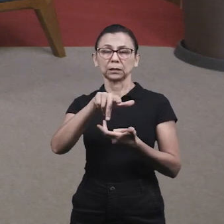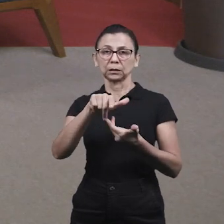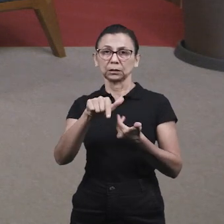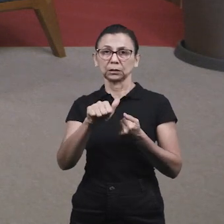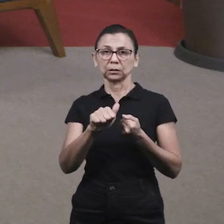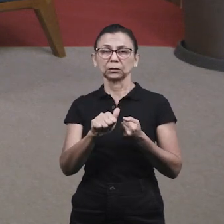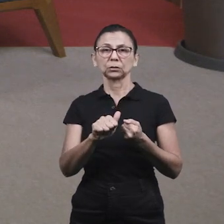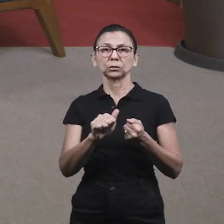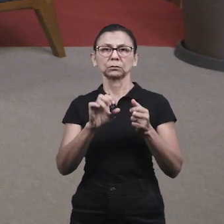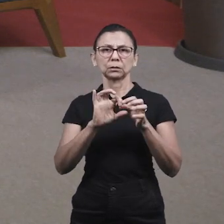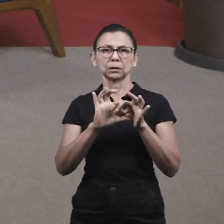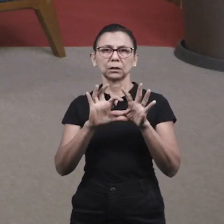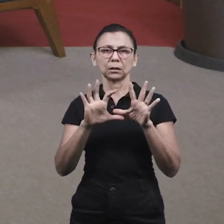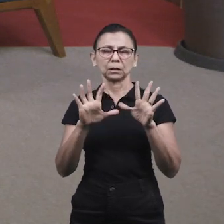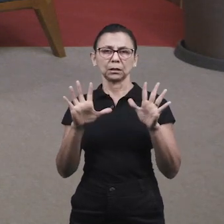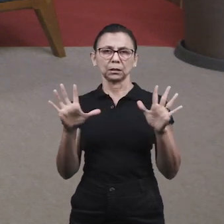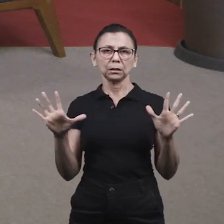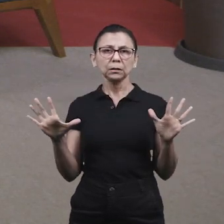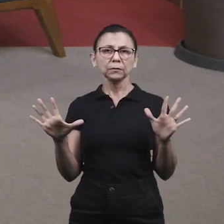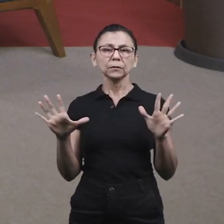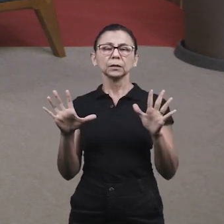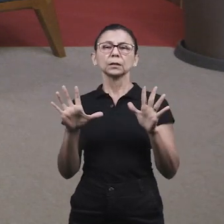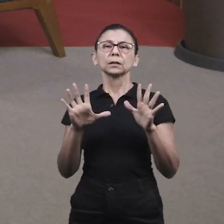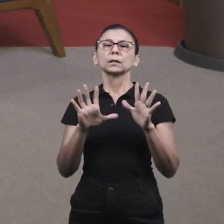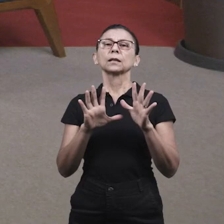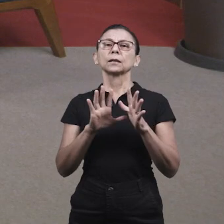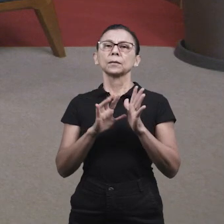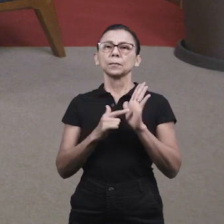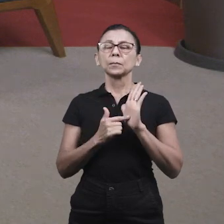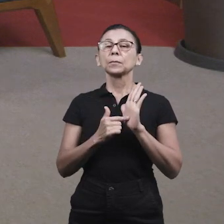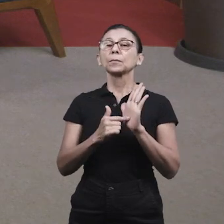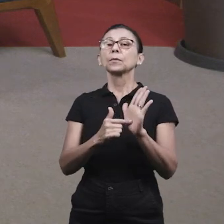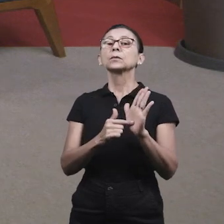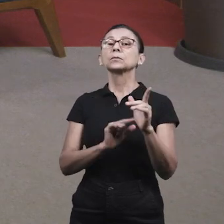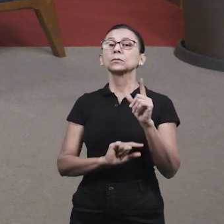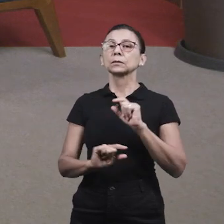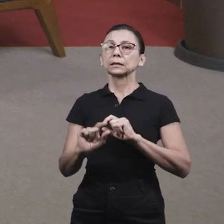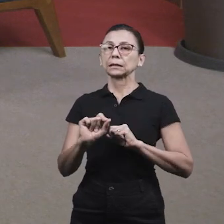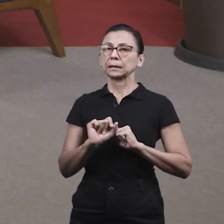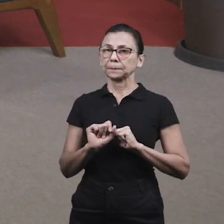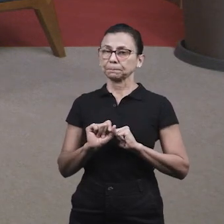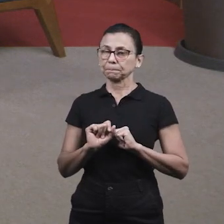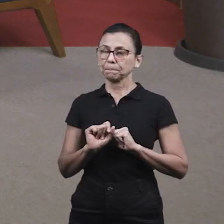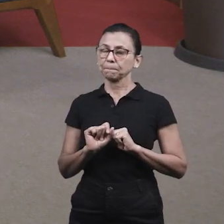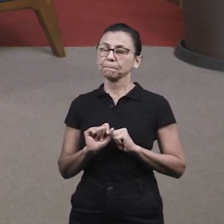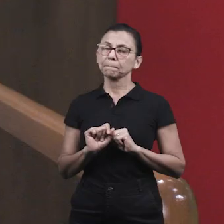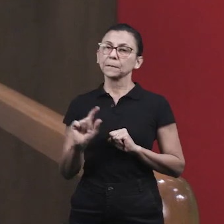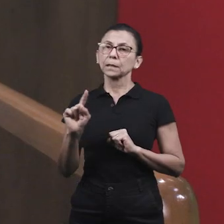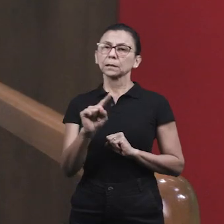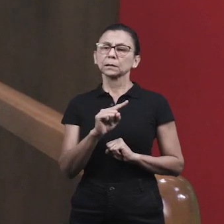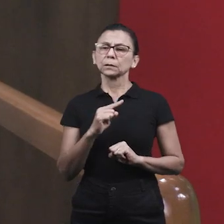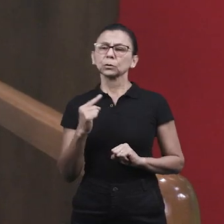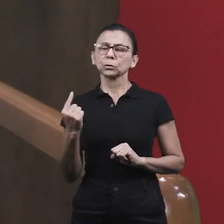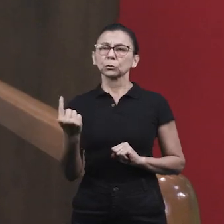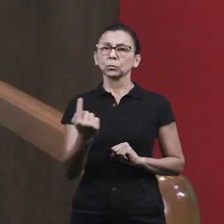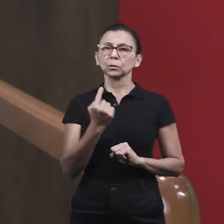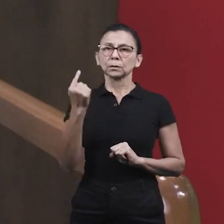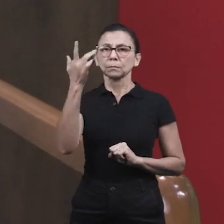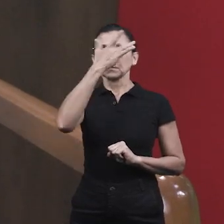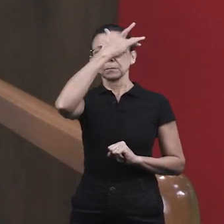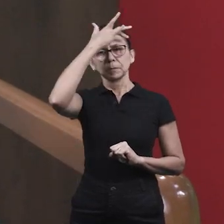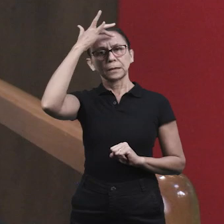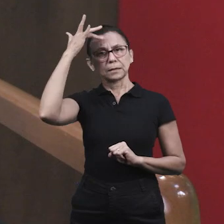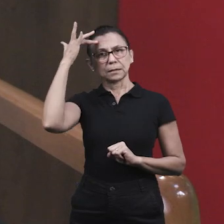abordés. Le premier, c'est le sacerdoce universel du chrétien. Et ce